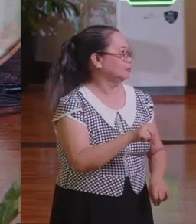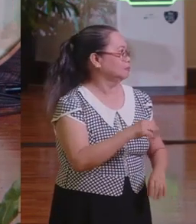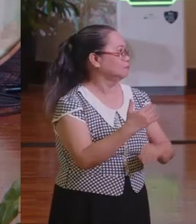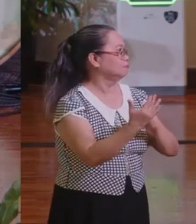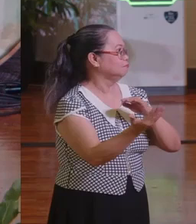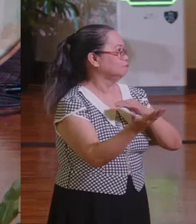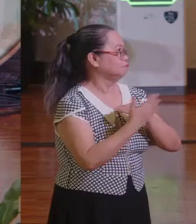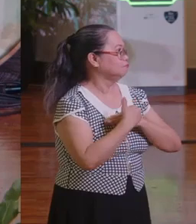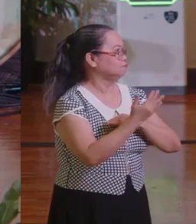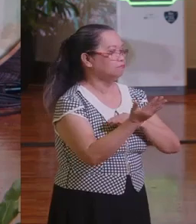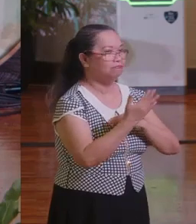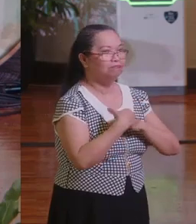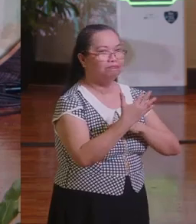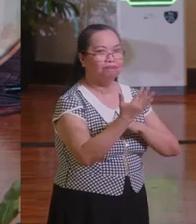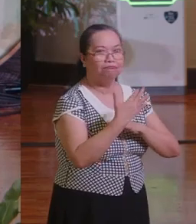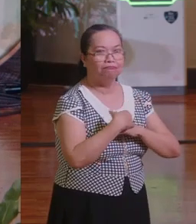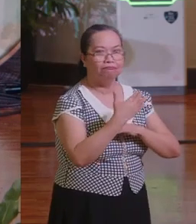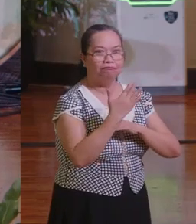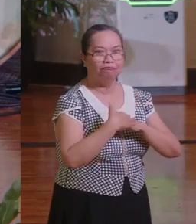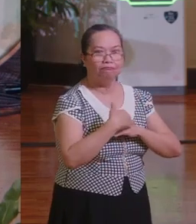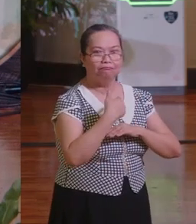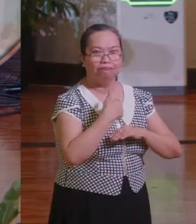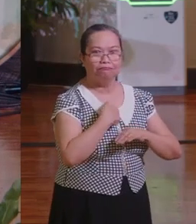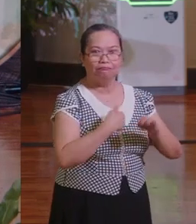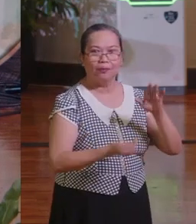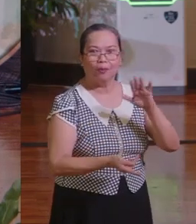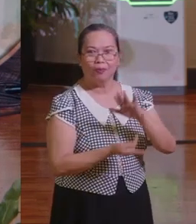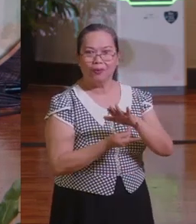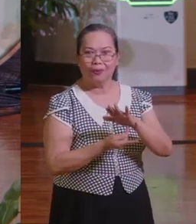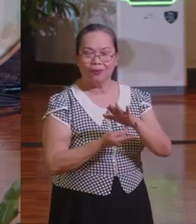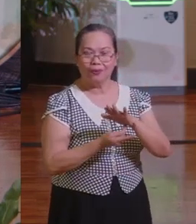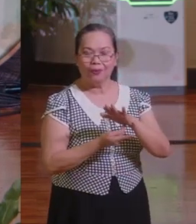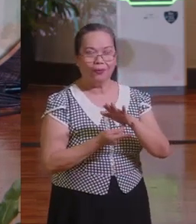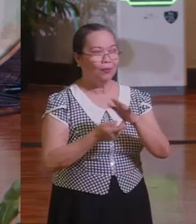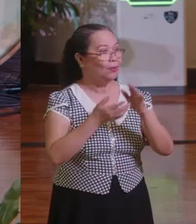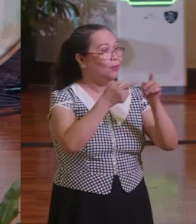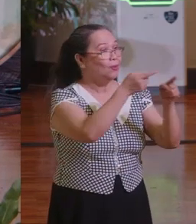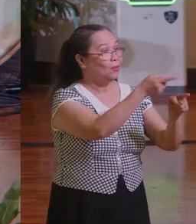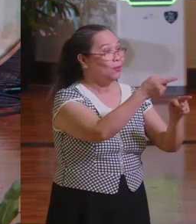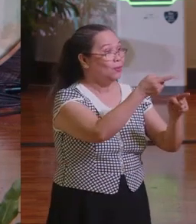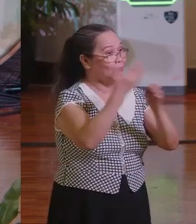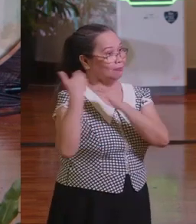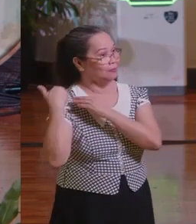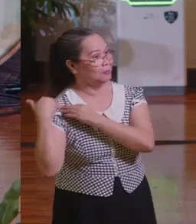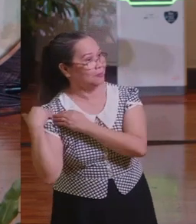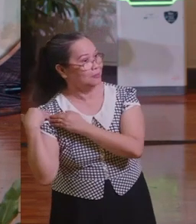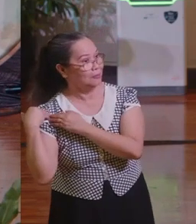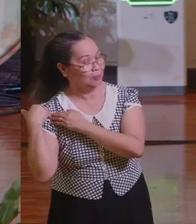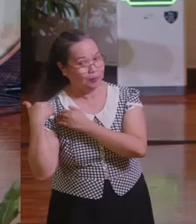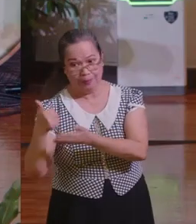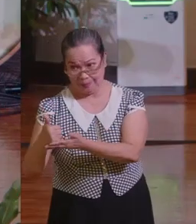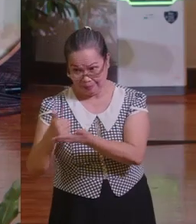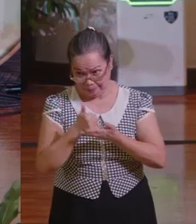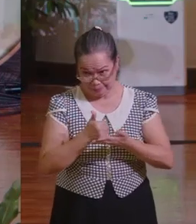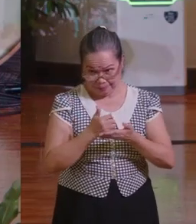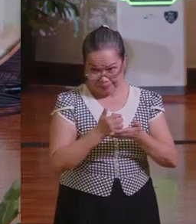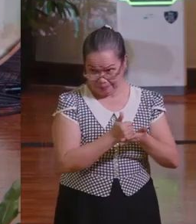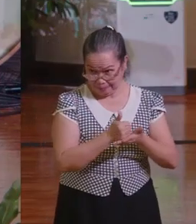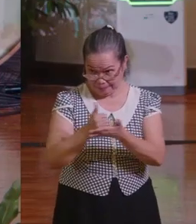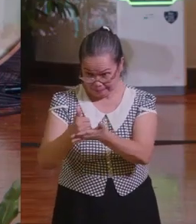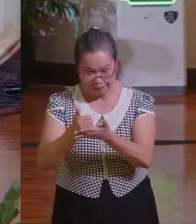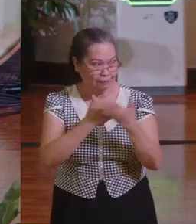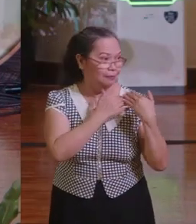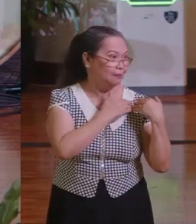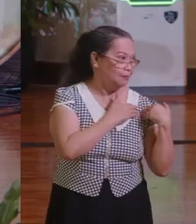ng ni Apostol Pablo. Sabi niya, bear one another's burdens. Sabi din niya sa Romans